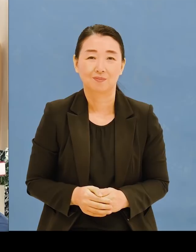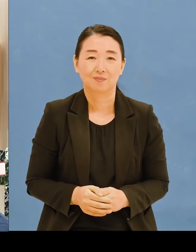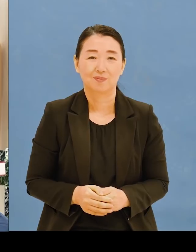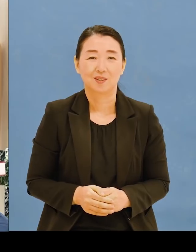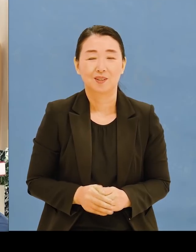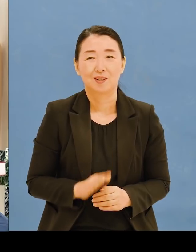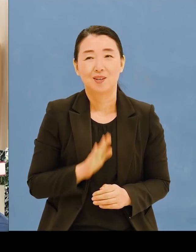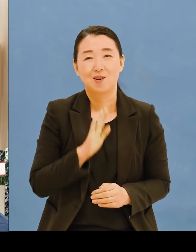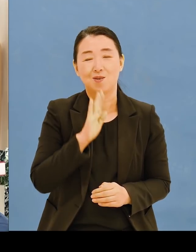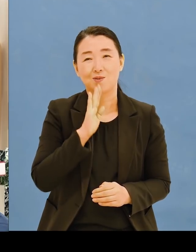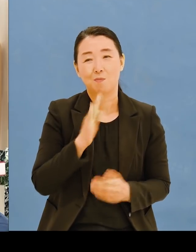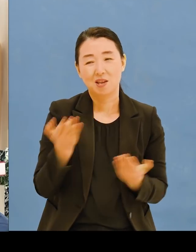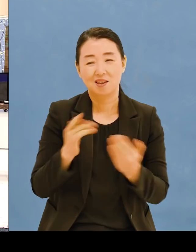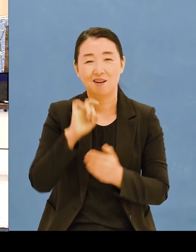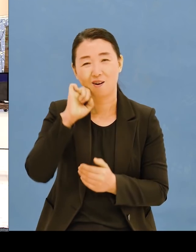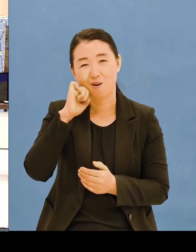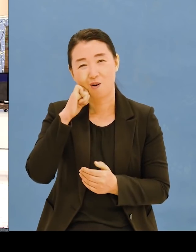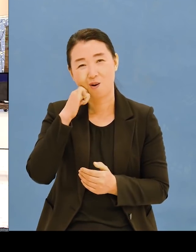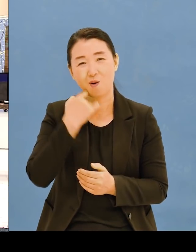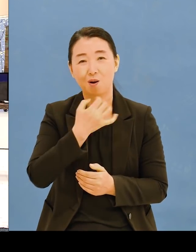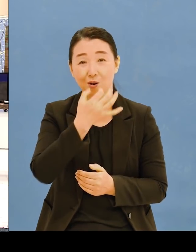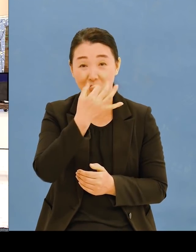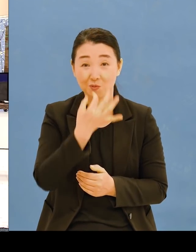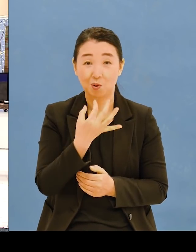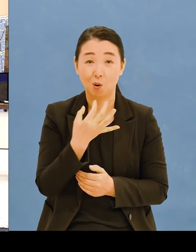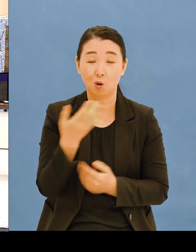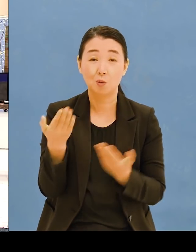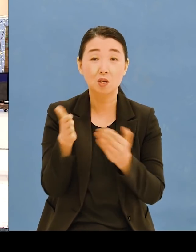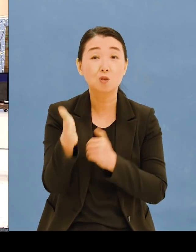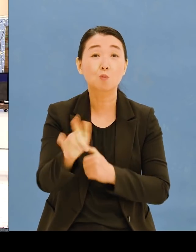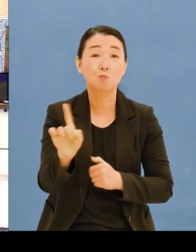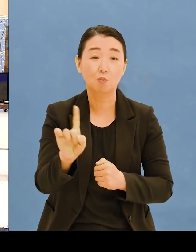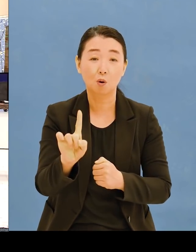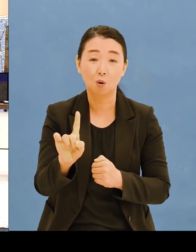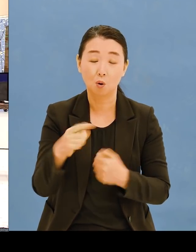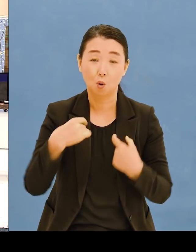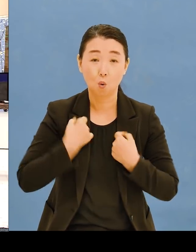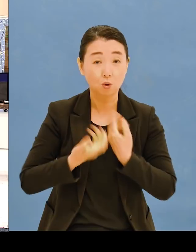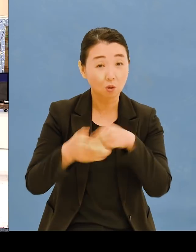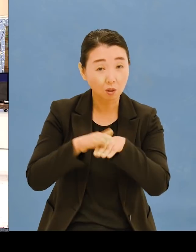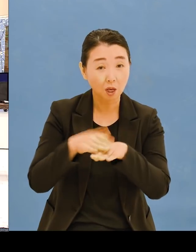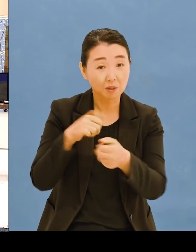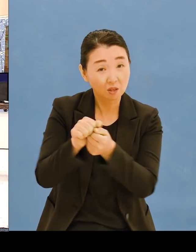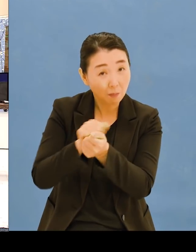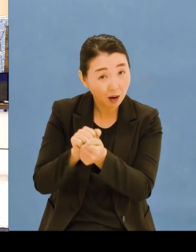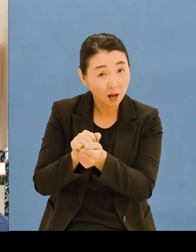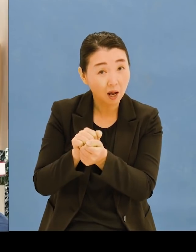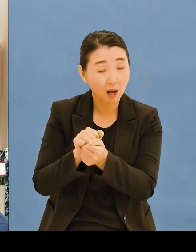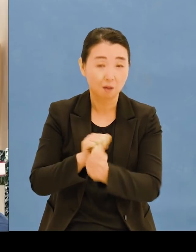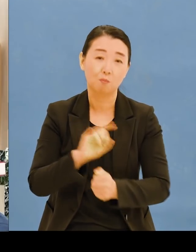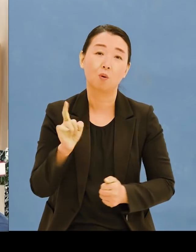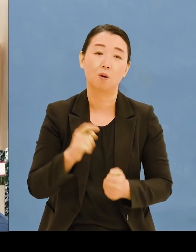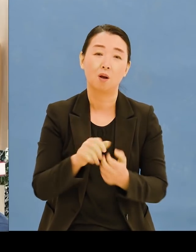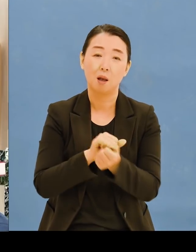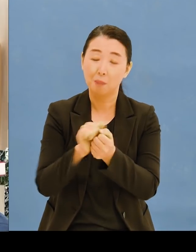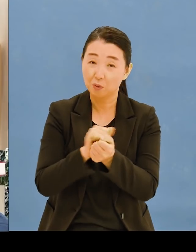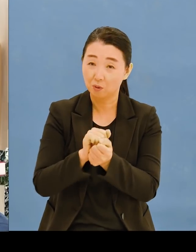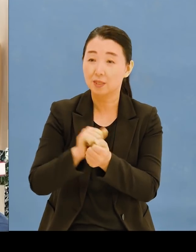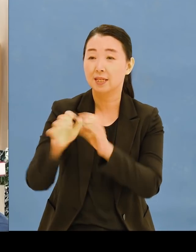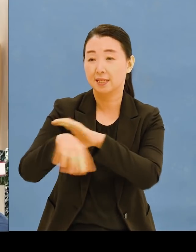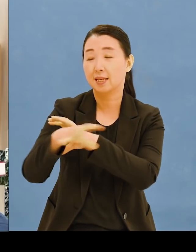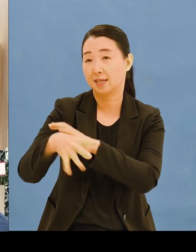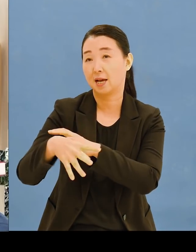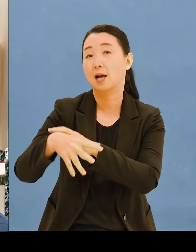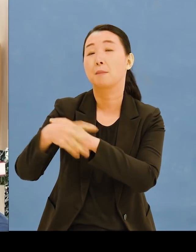참 어려워요. 많이 힘들어요. 세탁소에서 무슨 일을 하는 거예요? 옷을 정리하는 겁니까? 아니면 직접 빨아요? 빨기도 하고요. 그 빠는 건